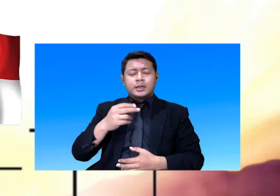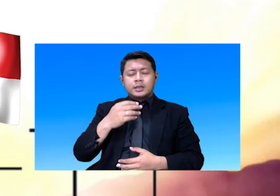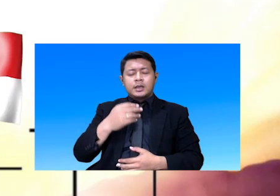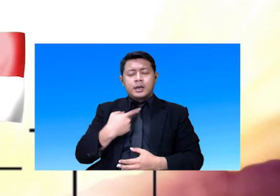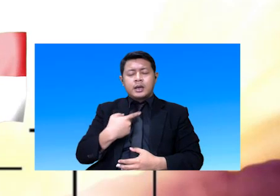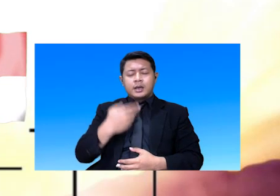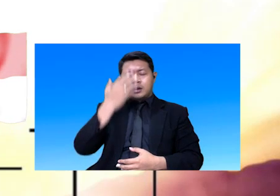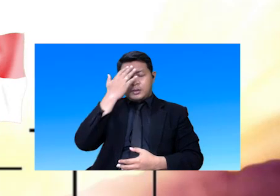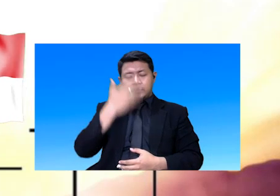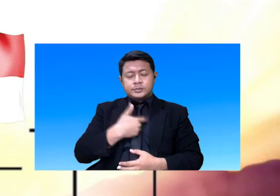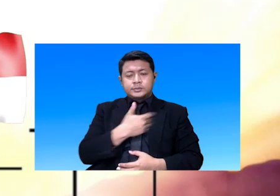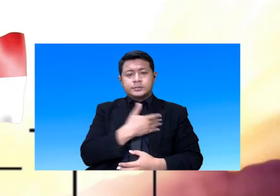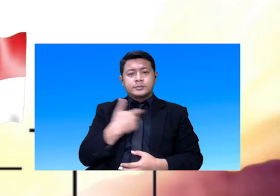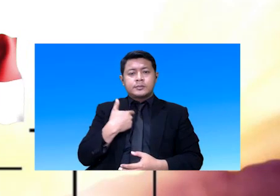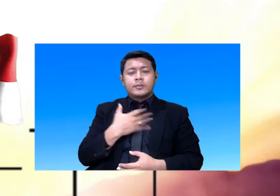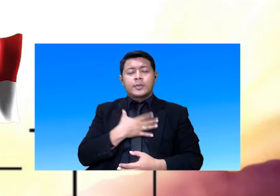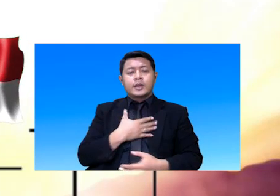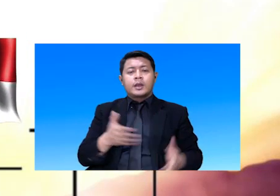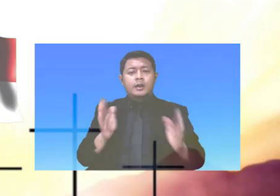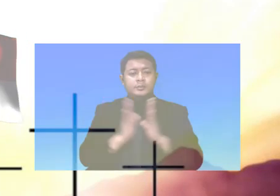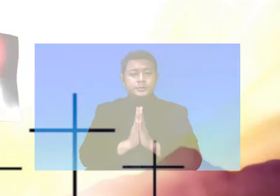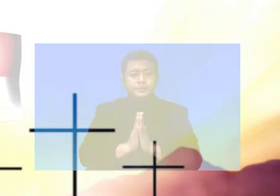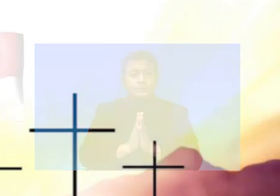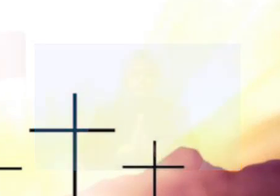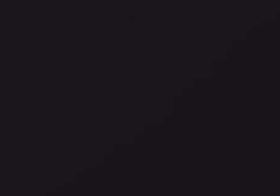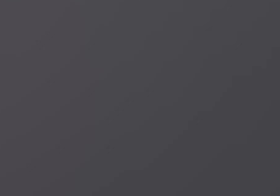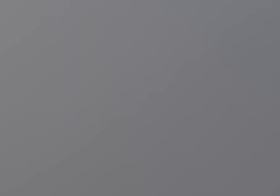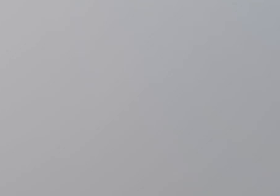Kudus. Amin. Terima kasih.